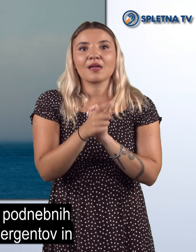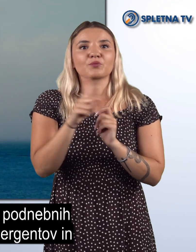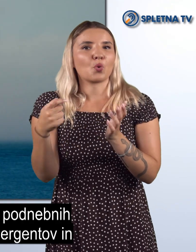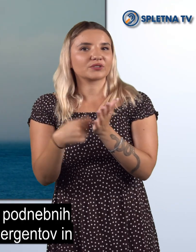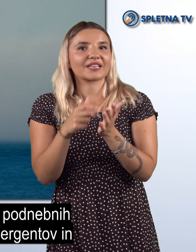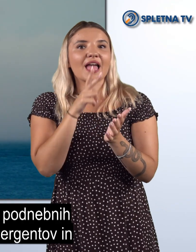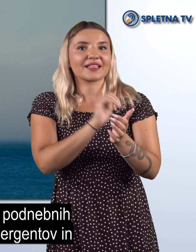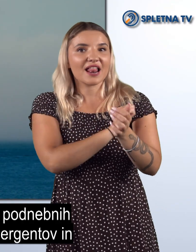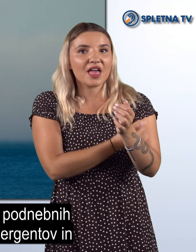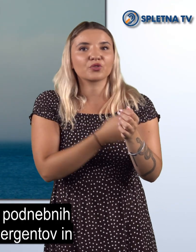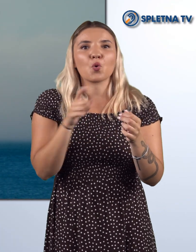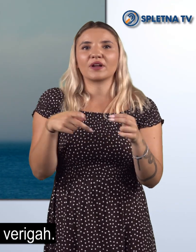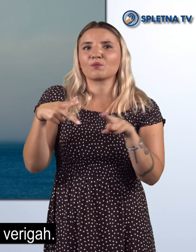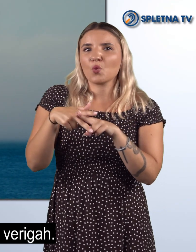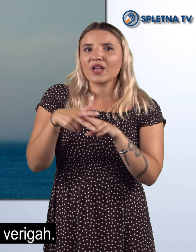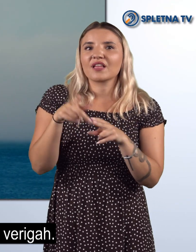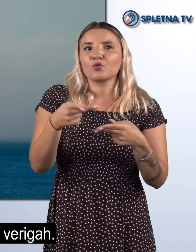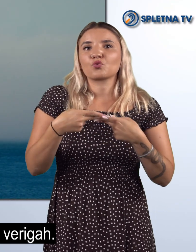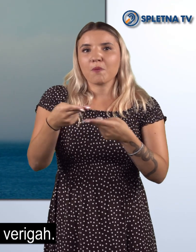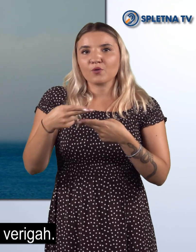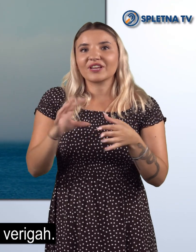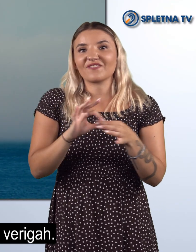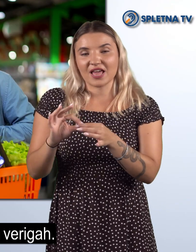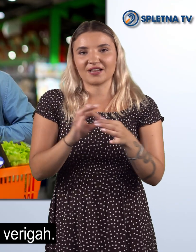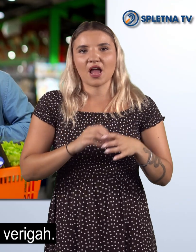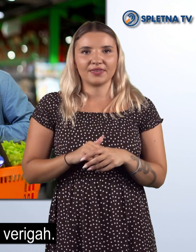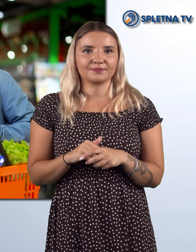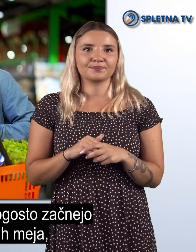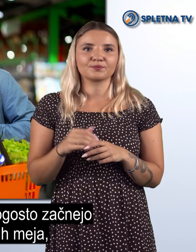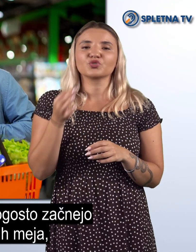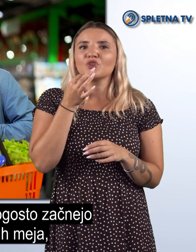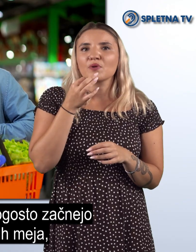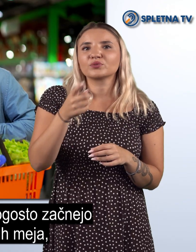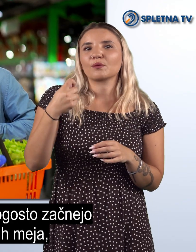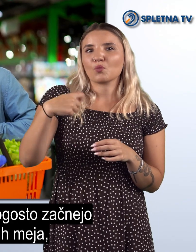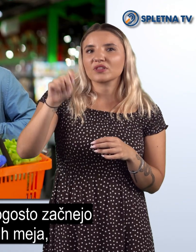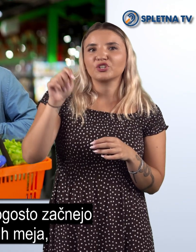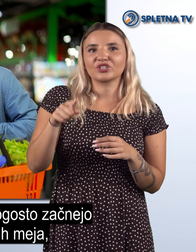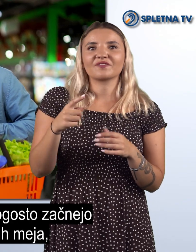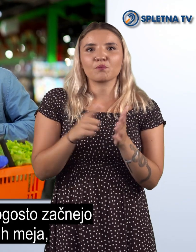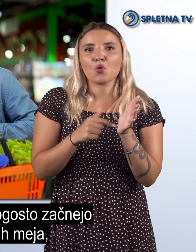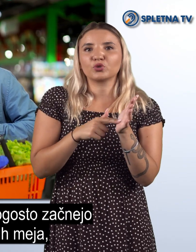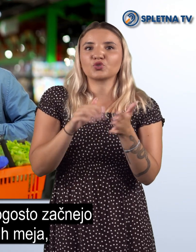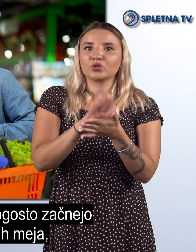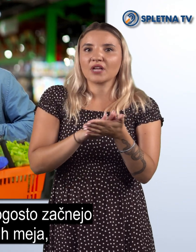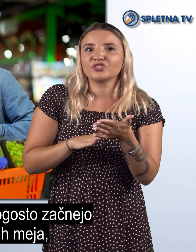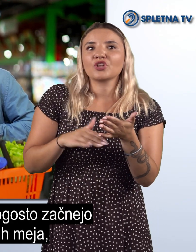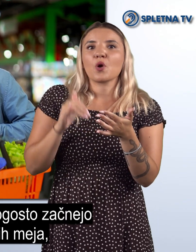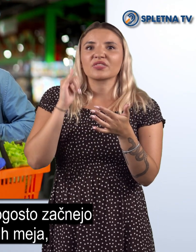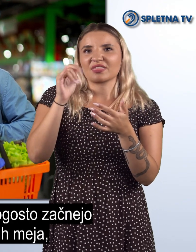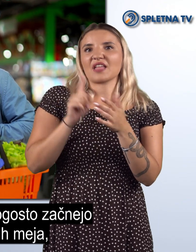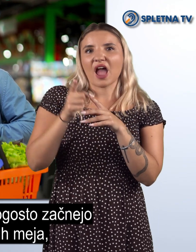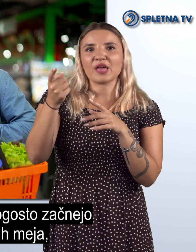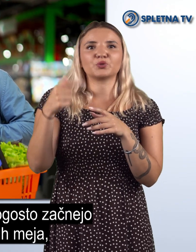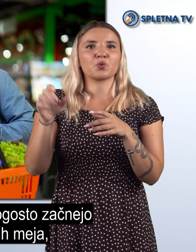sprememb do cen energentov in motenj v dobavnih verigah. Čeprav se podražitve pogosto začnejo daleč